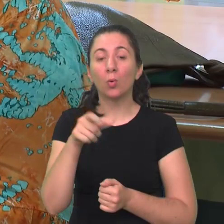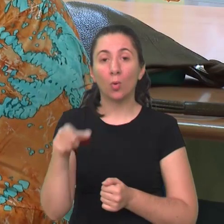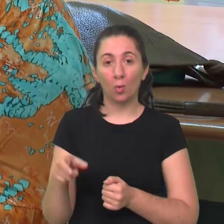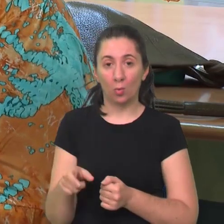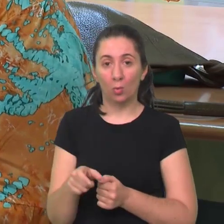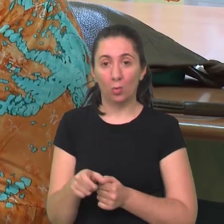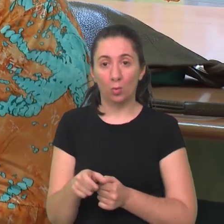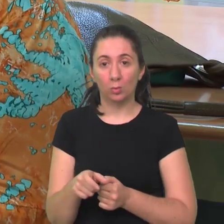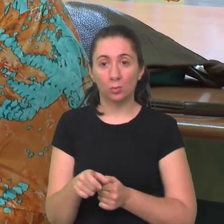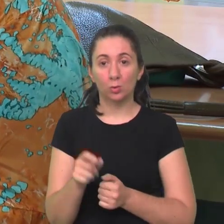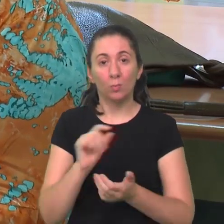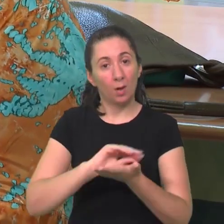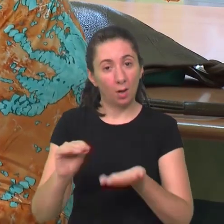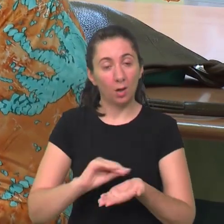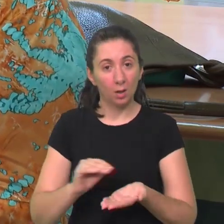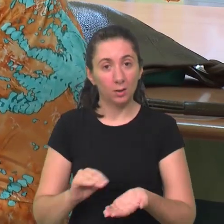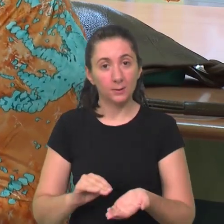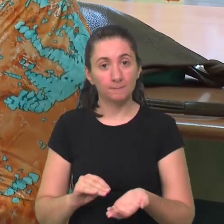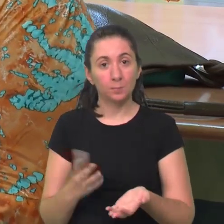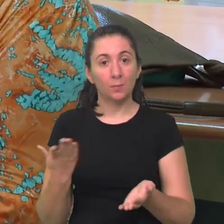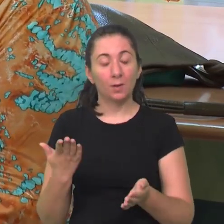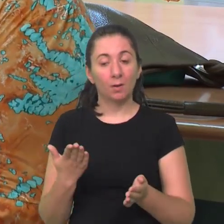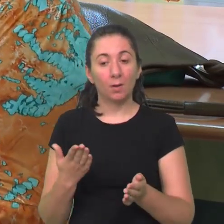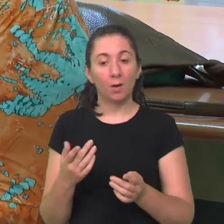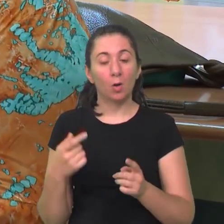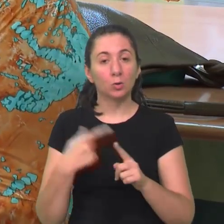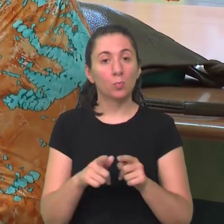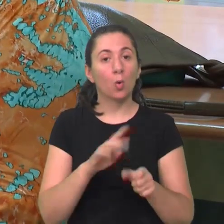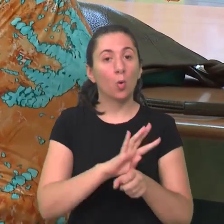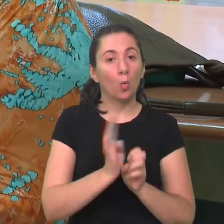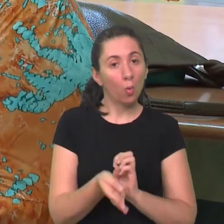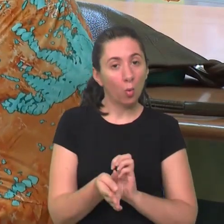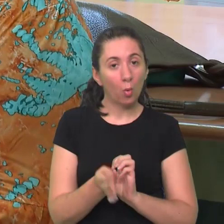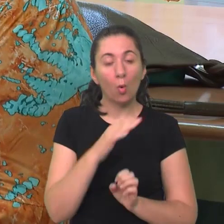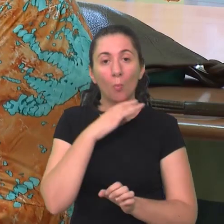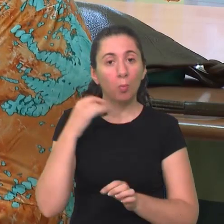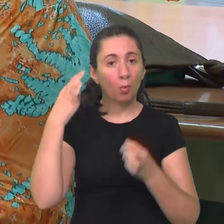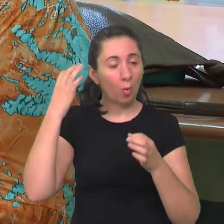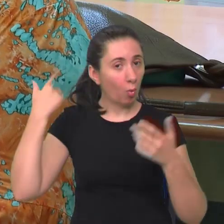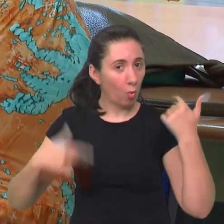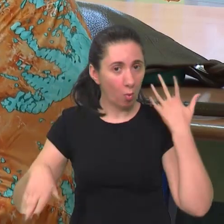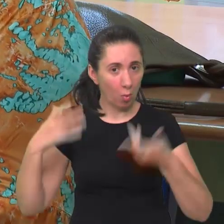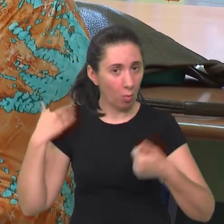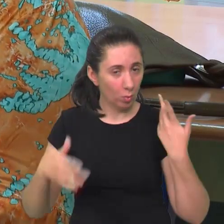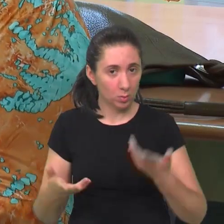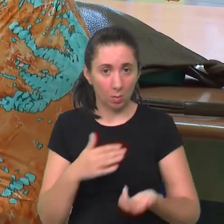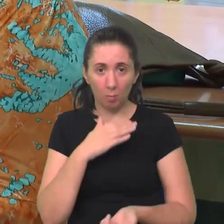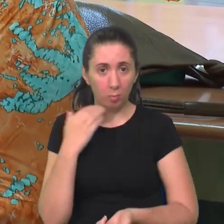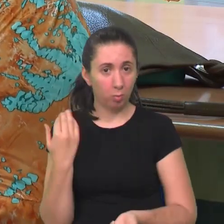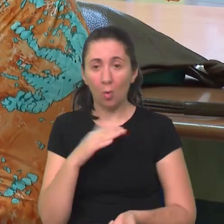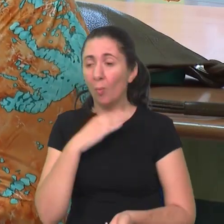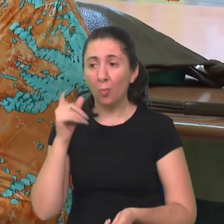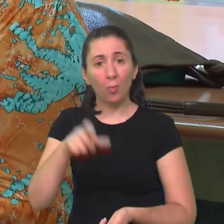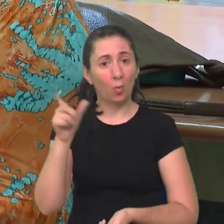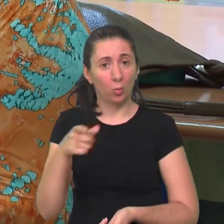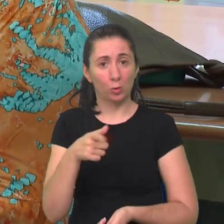osoba navelo kao posljedicu korona upravo strašno padanje kose. To je jako